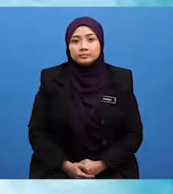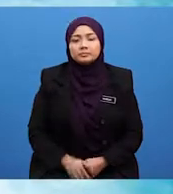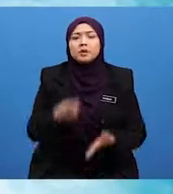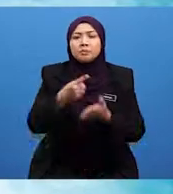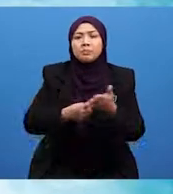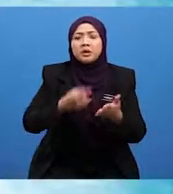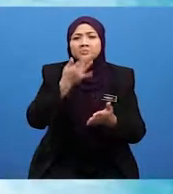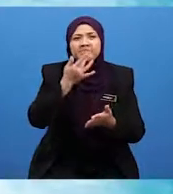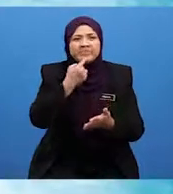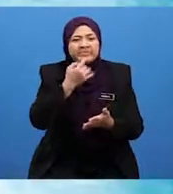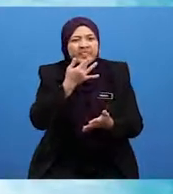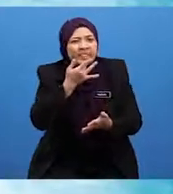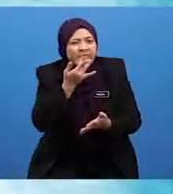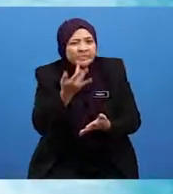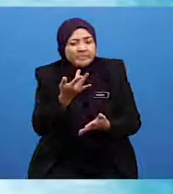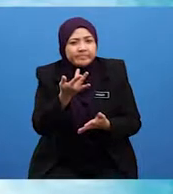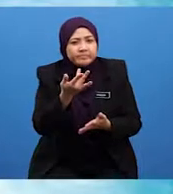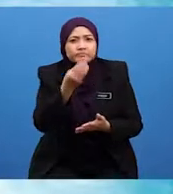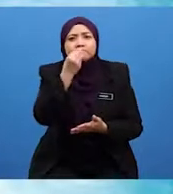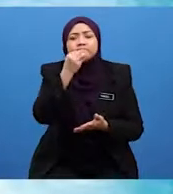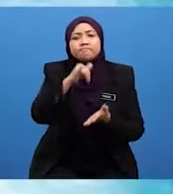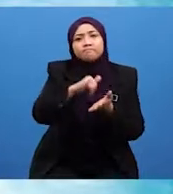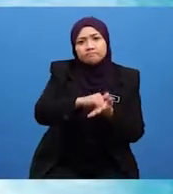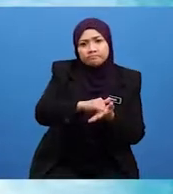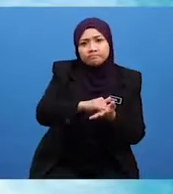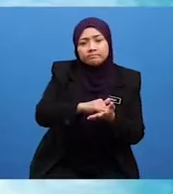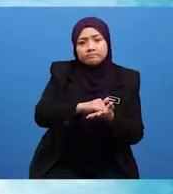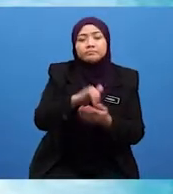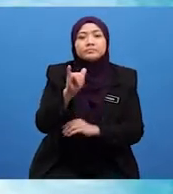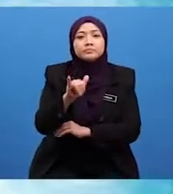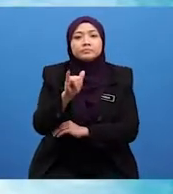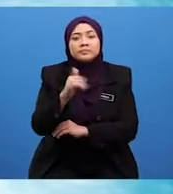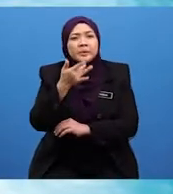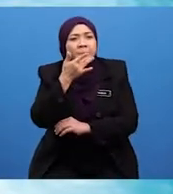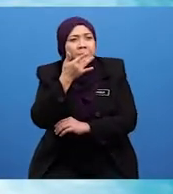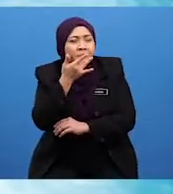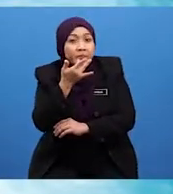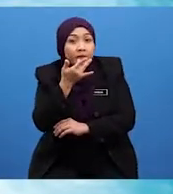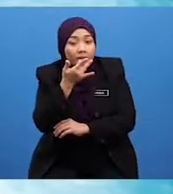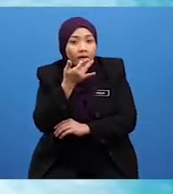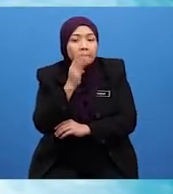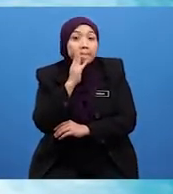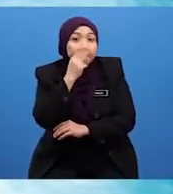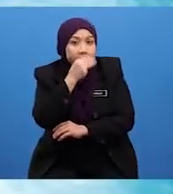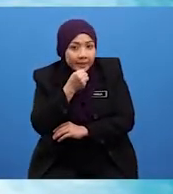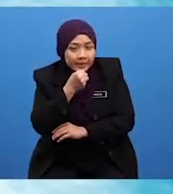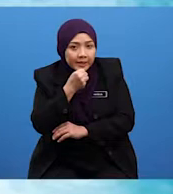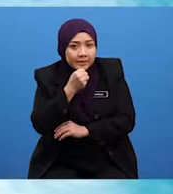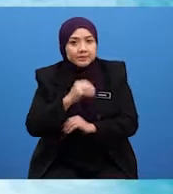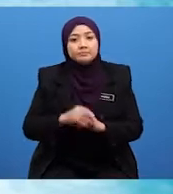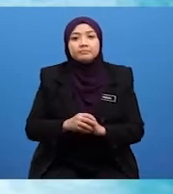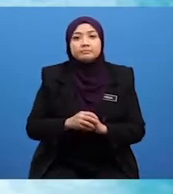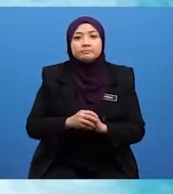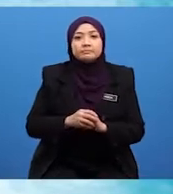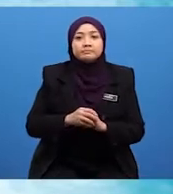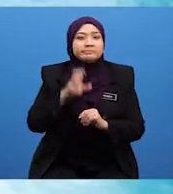Apakah rasa bagi setiap makanan itu? Ya, rasa gula manis,